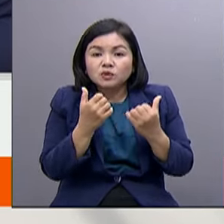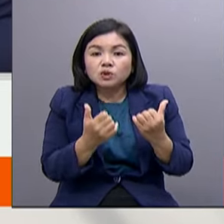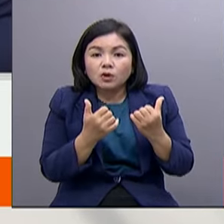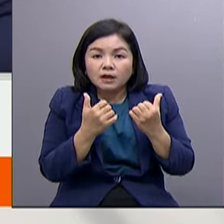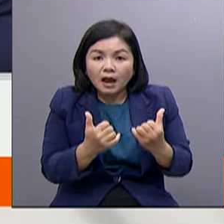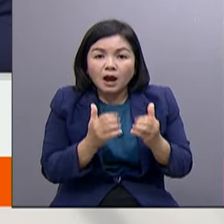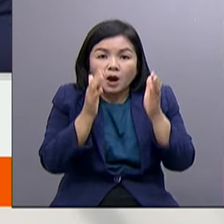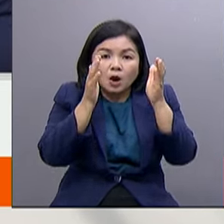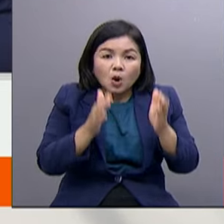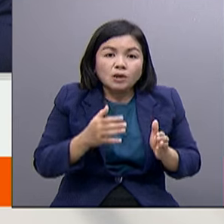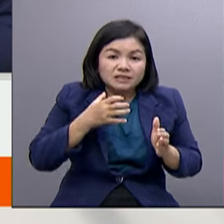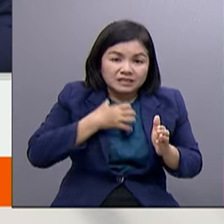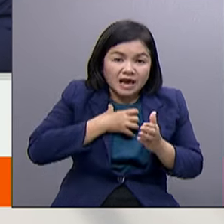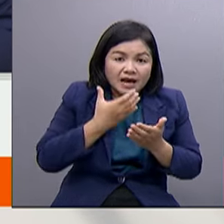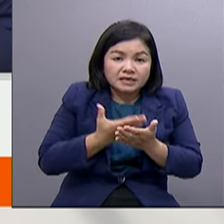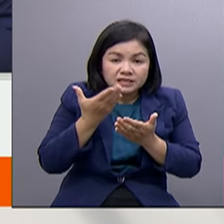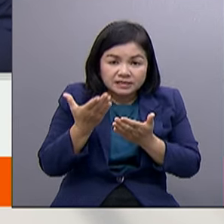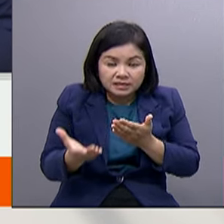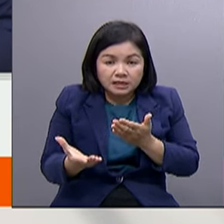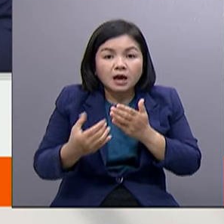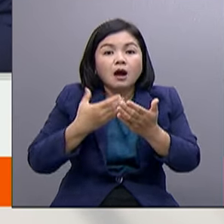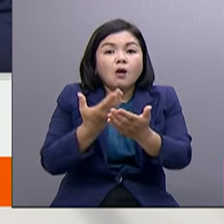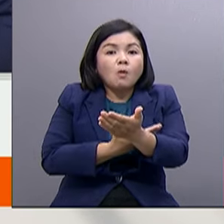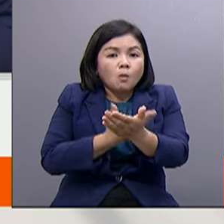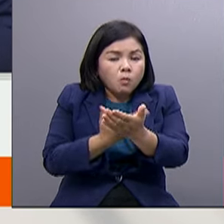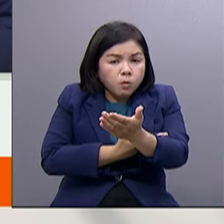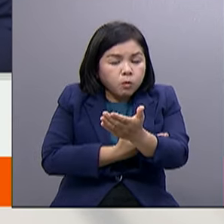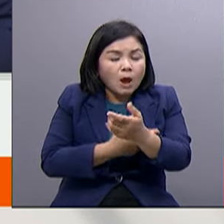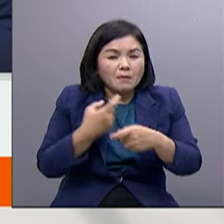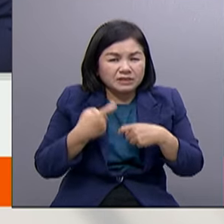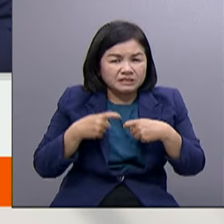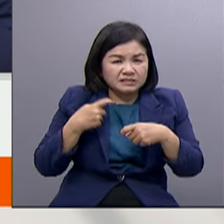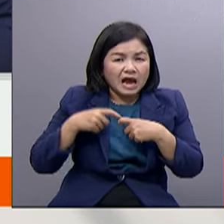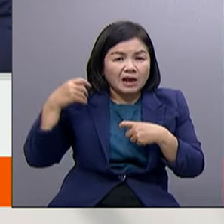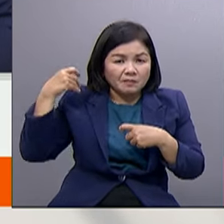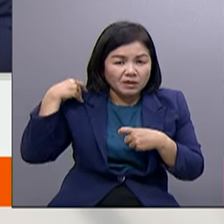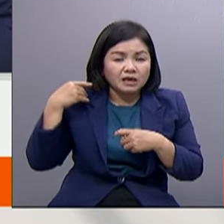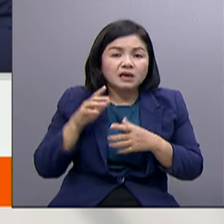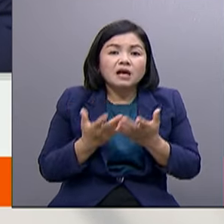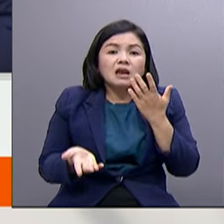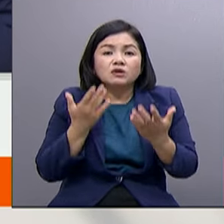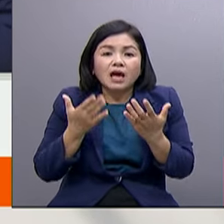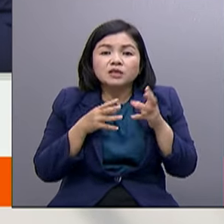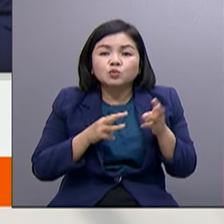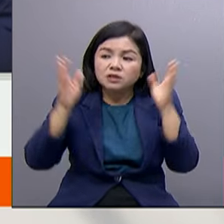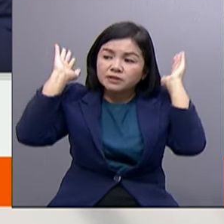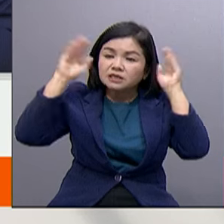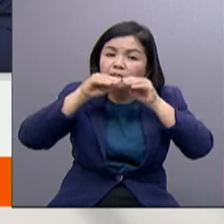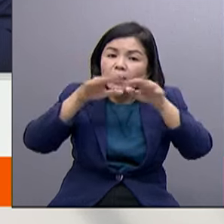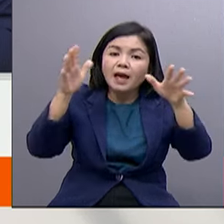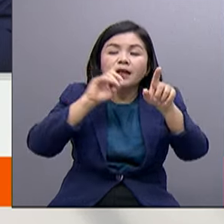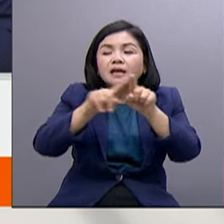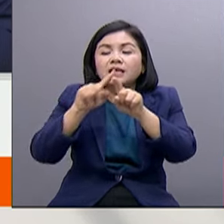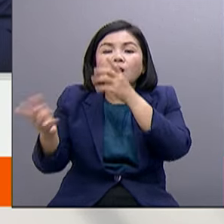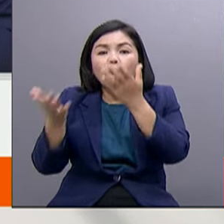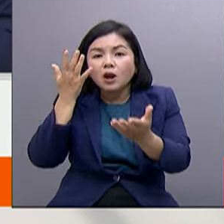คนที่อยากจะเสี่ยงโชคกับตัวเลขเนี่ยมันเป็นเรื่องยากไม่ว่าจะเป็นความพยายามในการรณรงค์ด้วยช่องทางใดก็ต